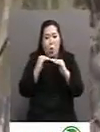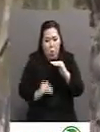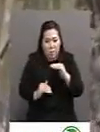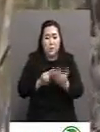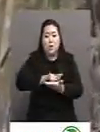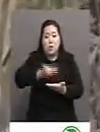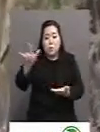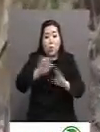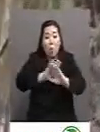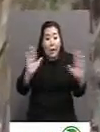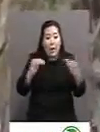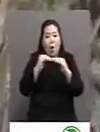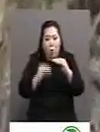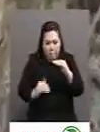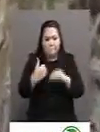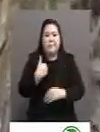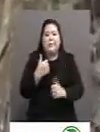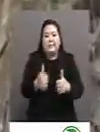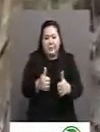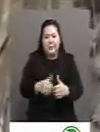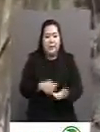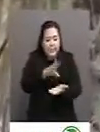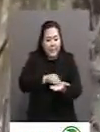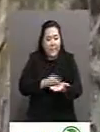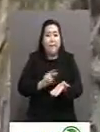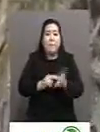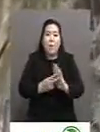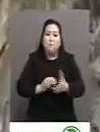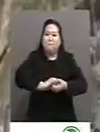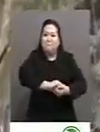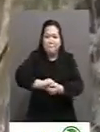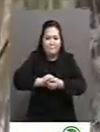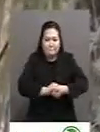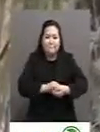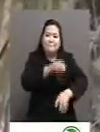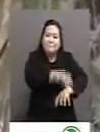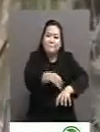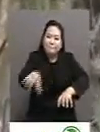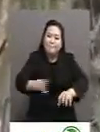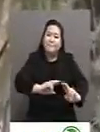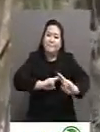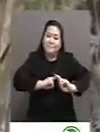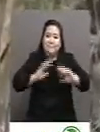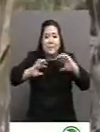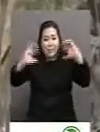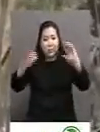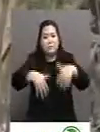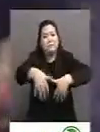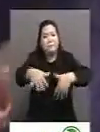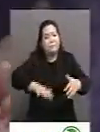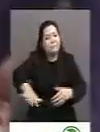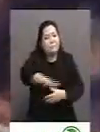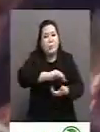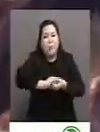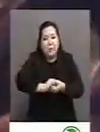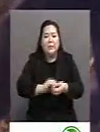กเลิกลดลงเช่นเดียวกันสถิติดังกล่าวนะคะแสดงให้เห็นถึงความร่วมไม้ร่วมมือค่ะระหว่างภาครัฐประชาชนที่ต้องการแก้ไขปัญหาไฟป่